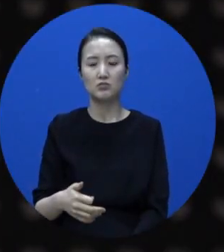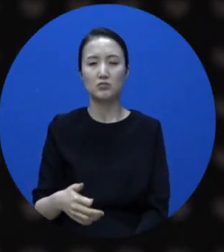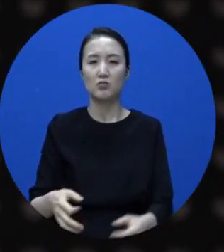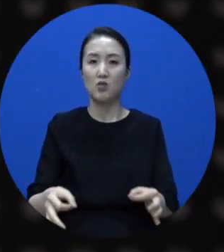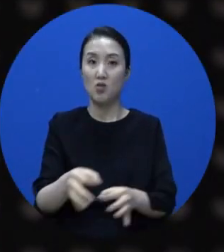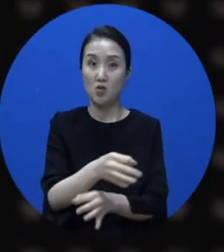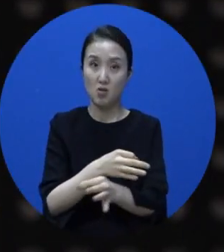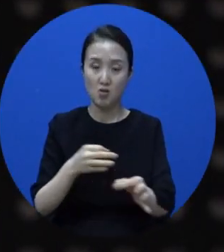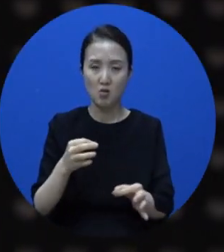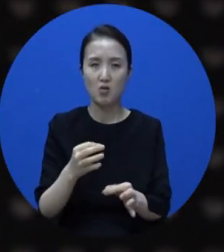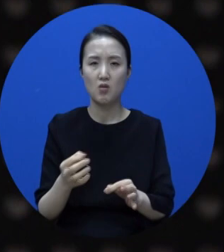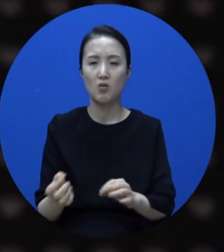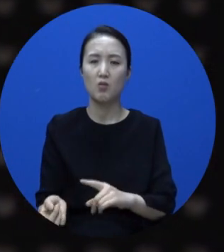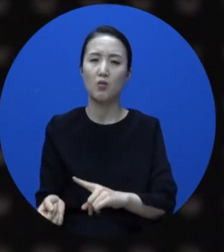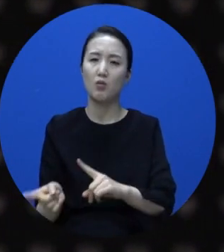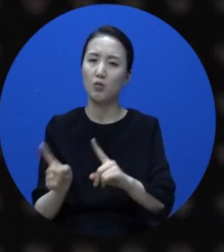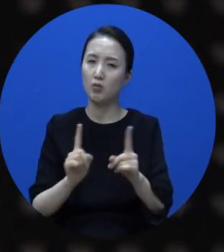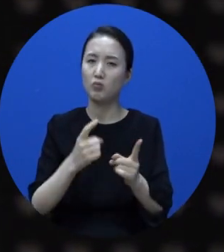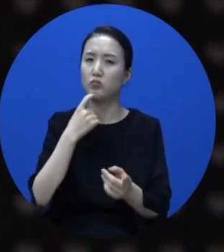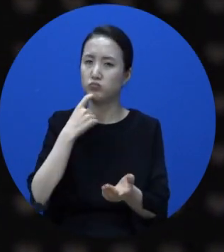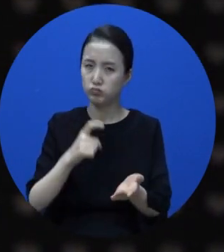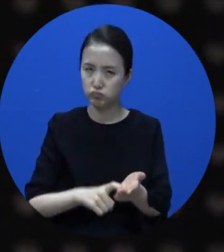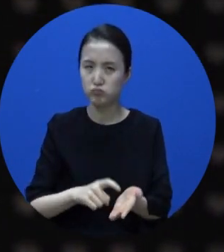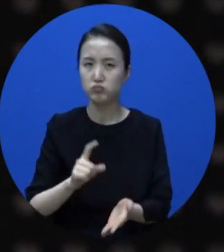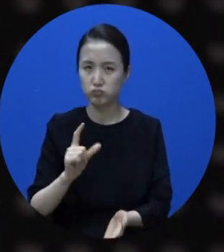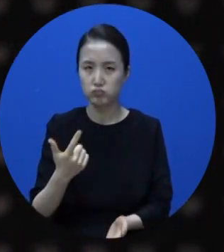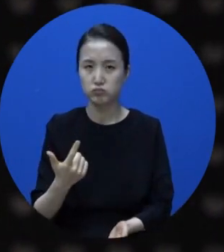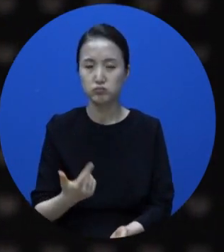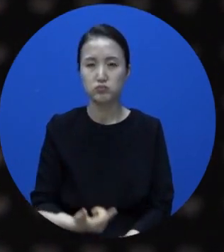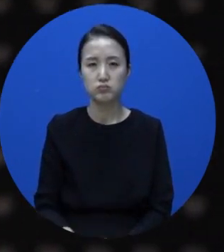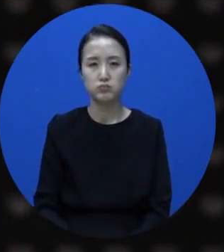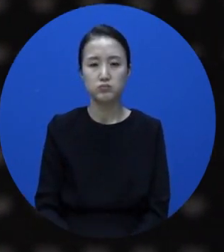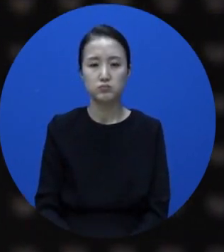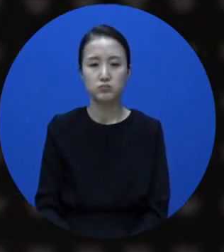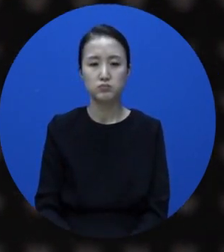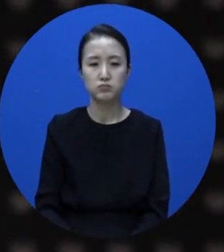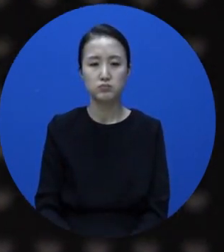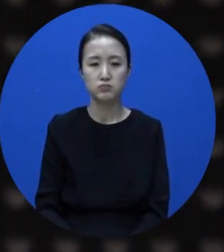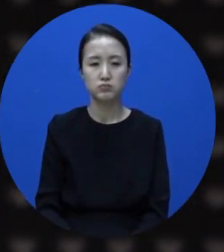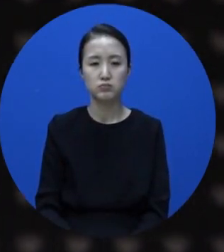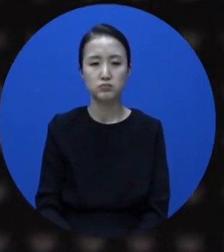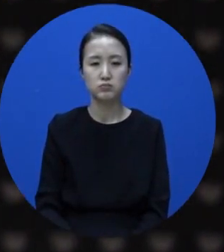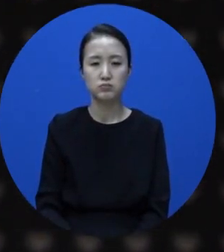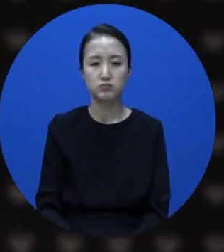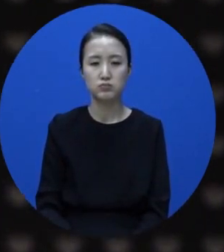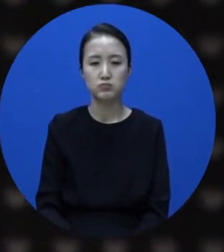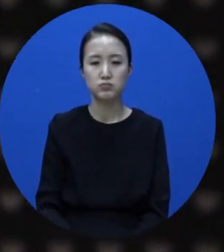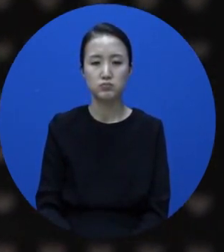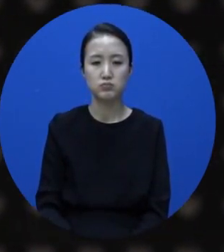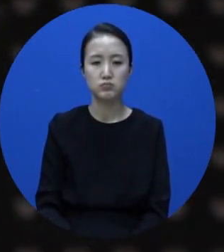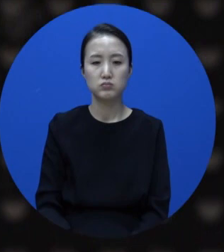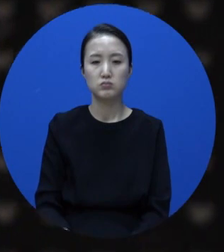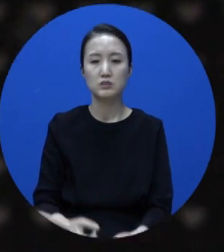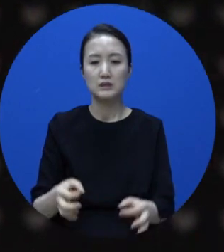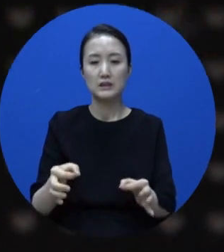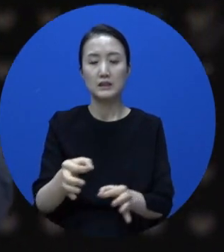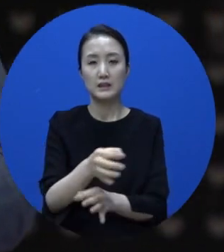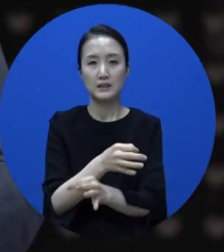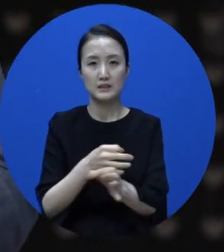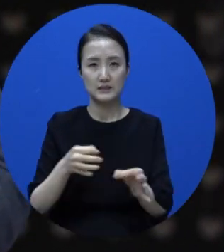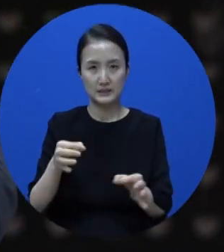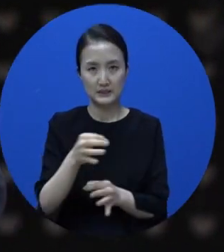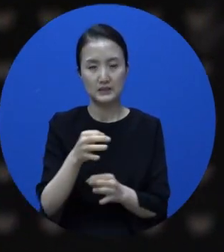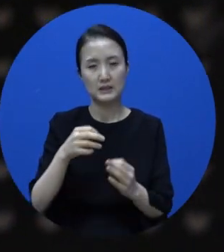회복되기 거참 어렵겠구나 이런 생각을 해봅니다 제가 경제 읽어주는 남자 체계 그걸